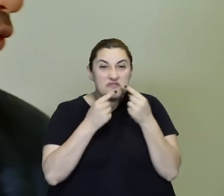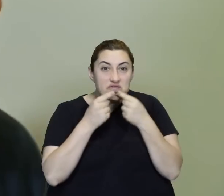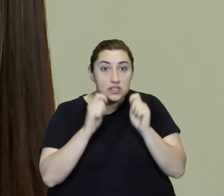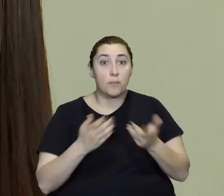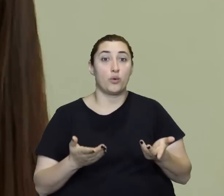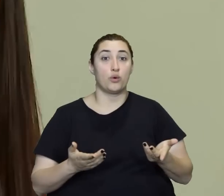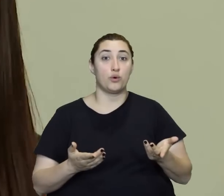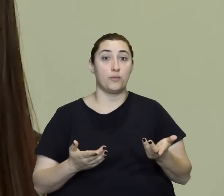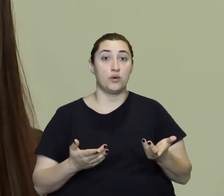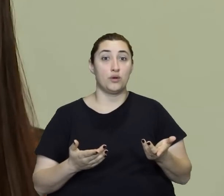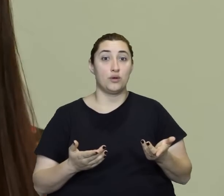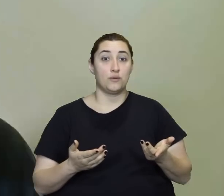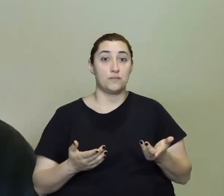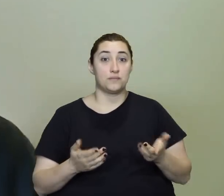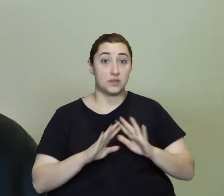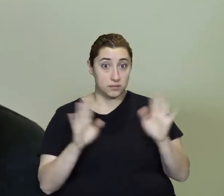fısıltıyla konuşuyorum.